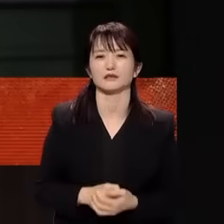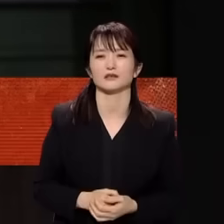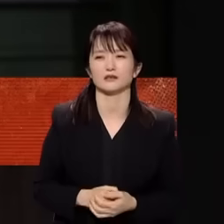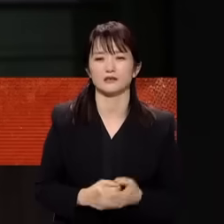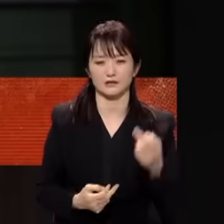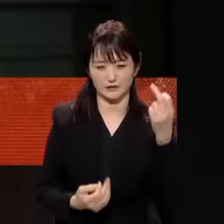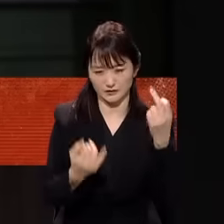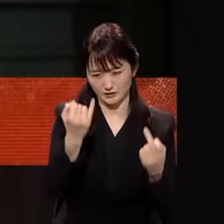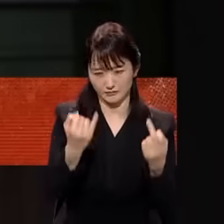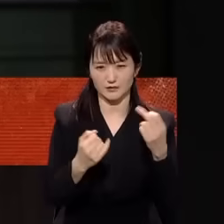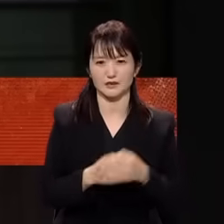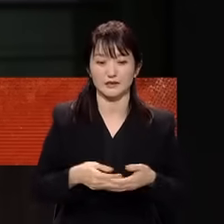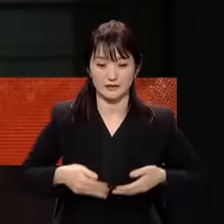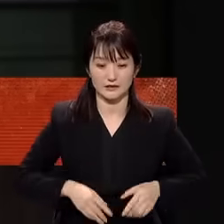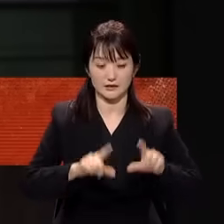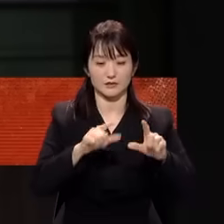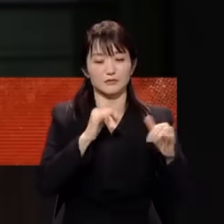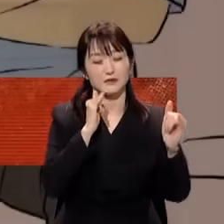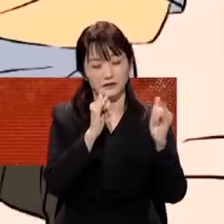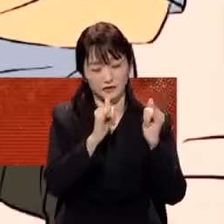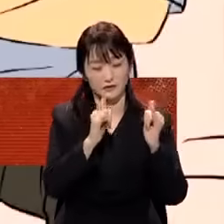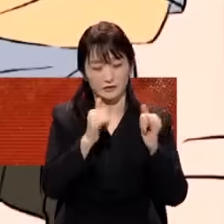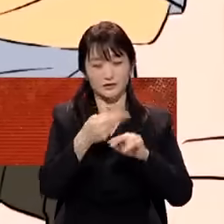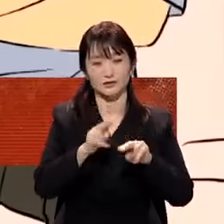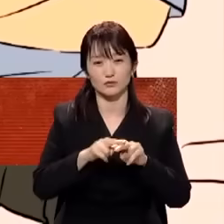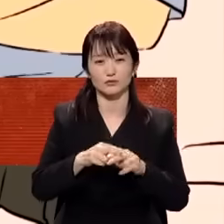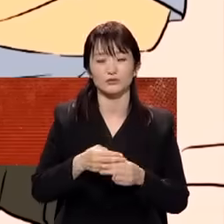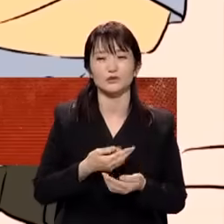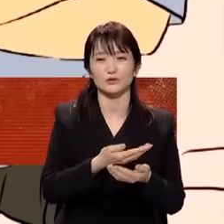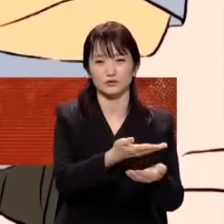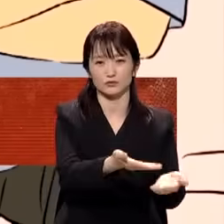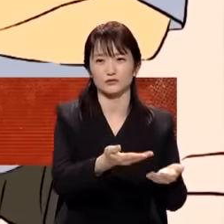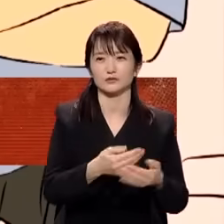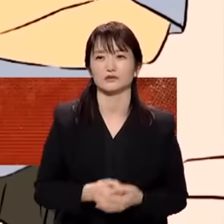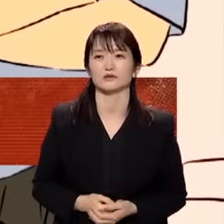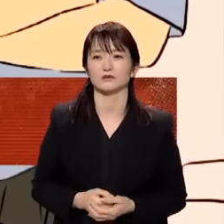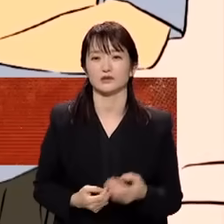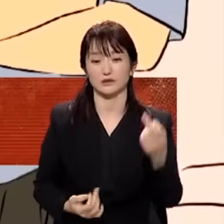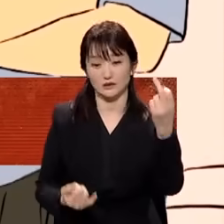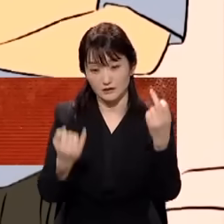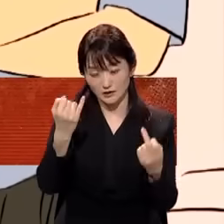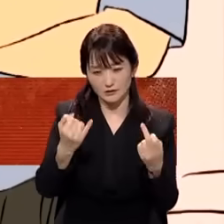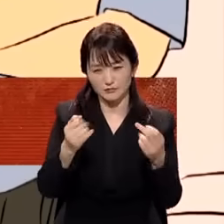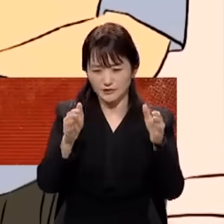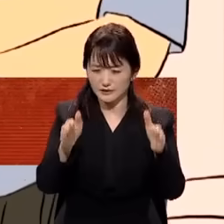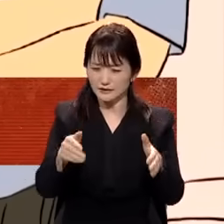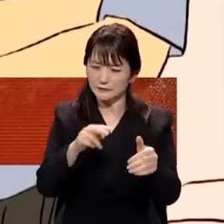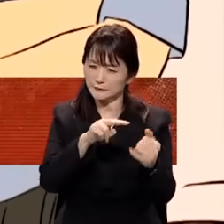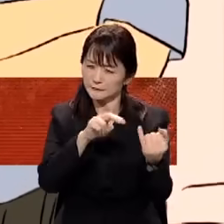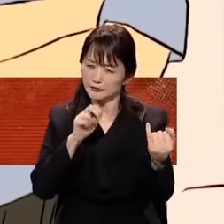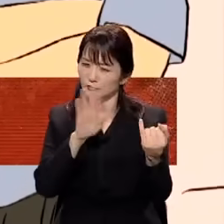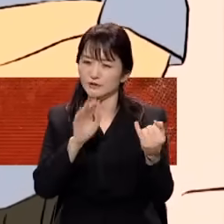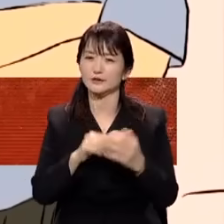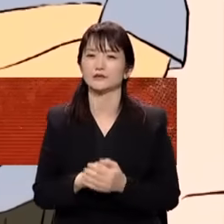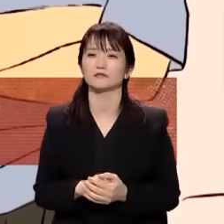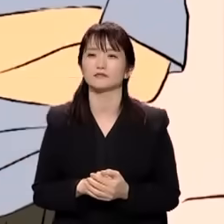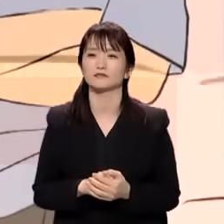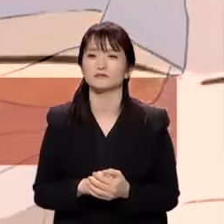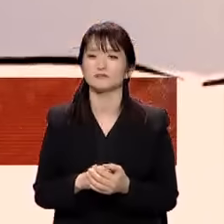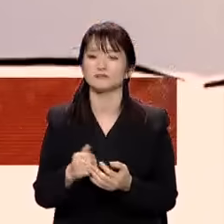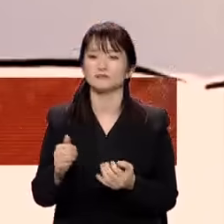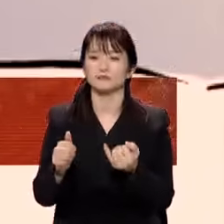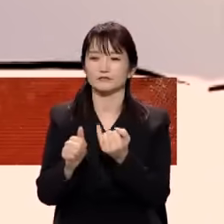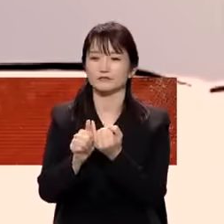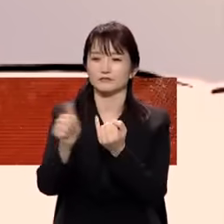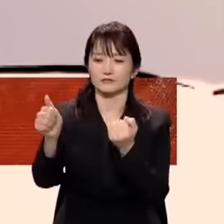주고받고 선물을 보낸다고 하는데요. 아내는 남매 사이를 질투하는 게 아니고 결혼을 앞둔 남편의 여동생이 너무 좋은